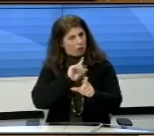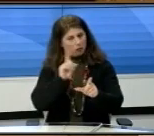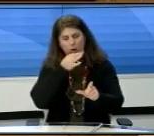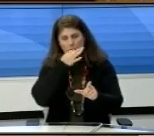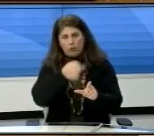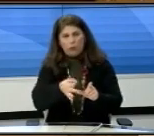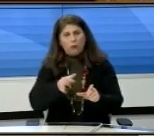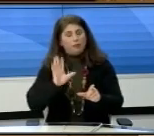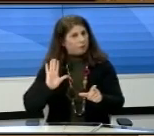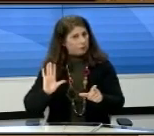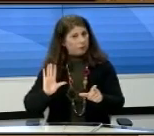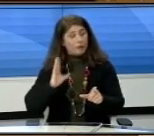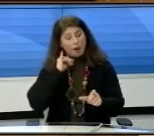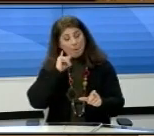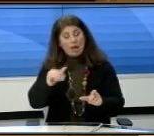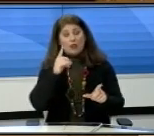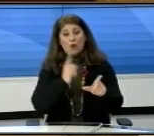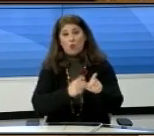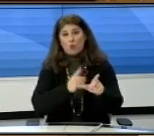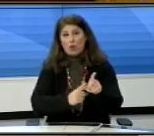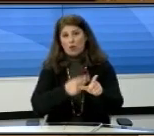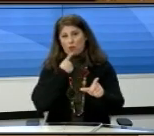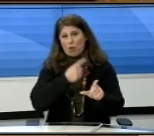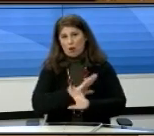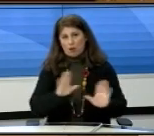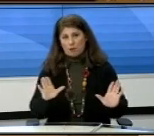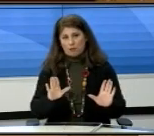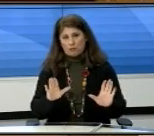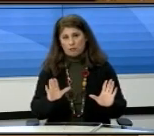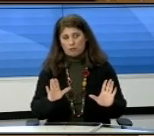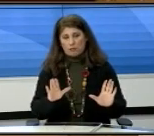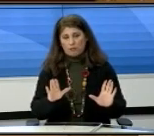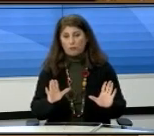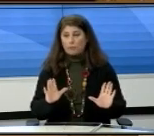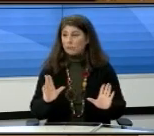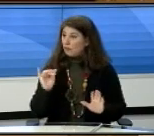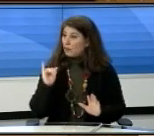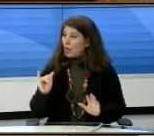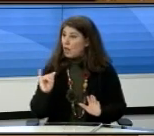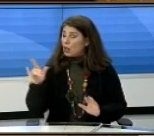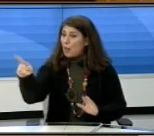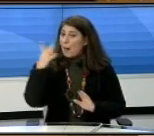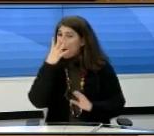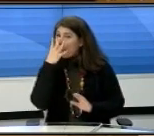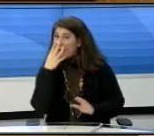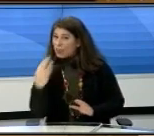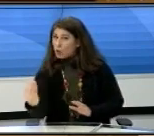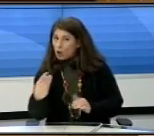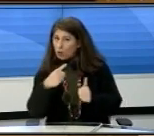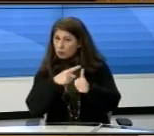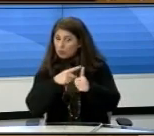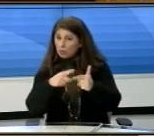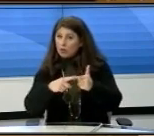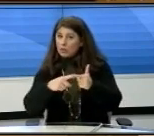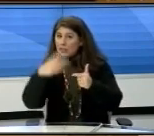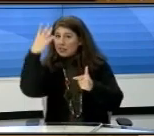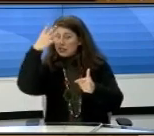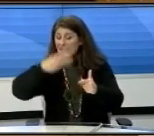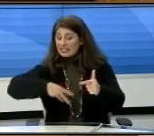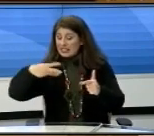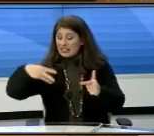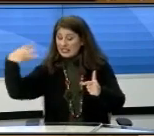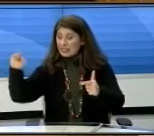και αναγνωρίζουμε τη στάση σας. Μένει στον κύριο Τσίπρα και στον κύριο Ανδρουλάκη να